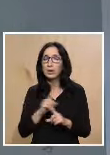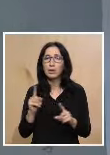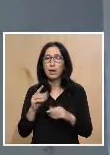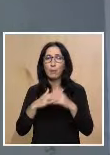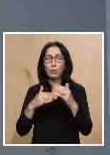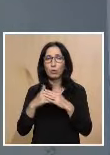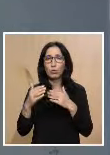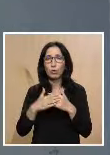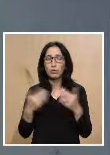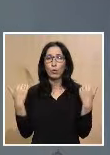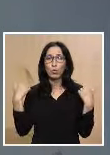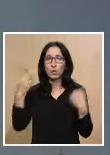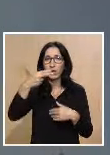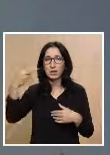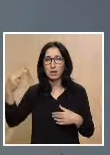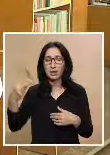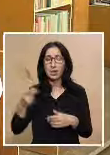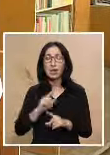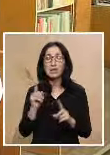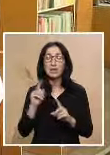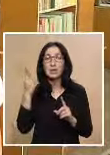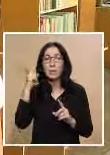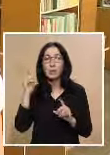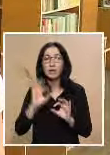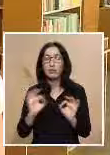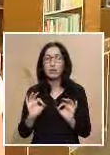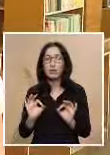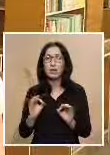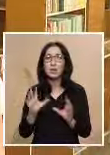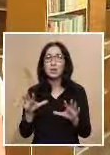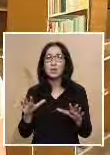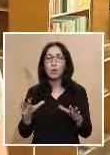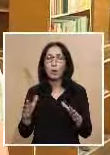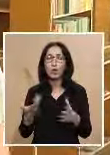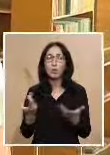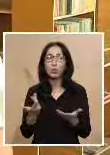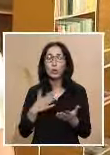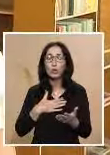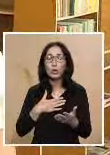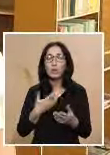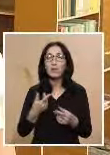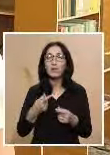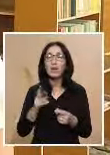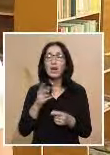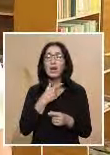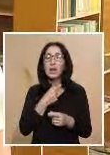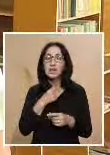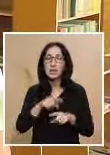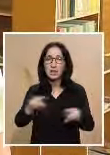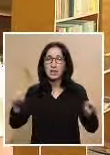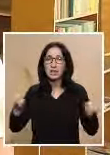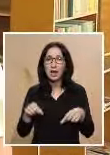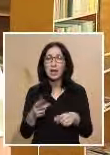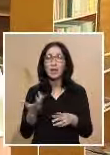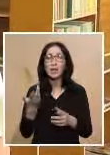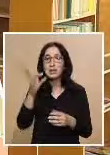е подготвил университетът. За непредвидени ситуации, които възникват в класната стая и за ученици